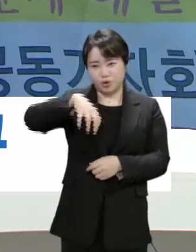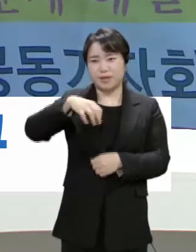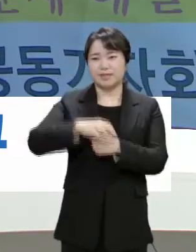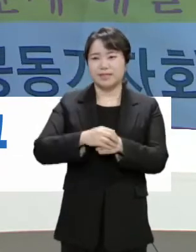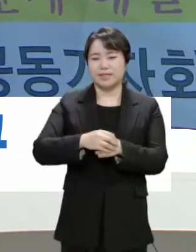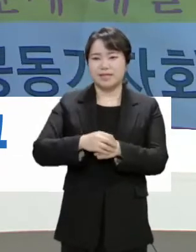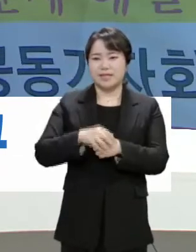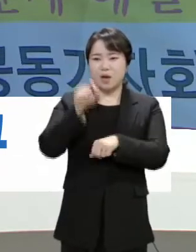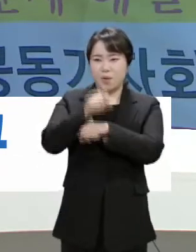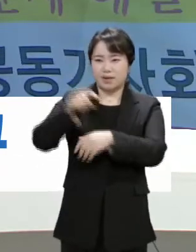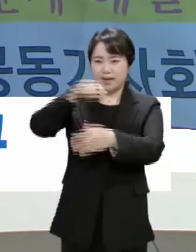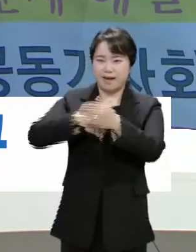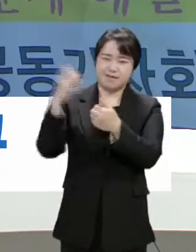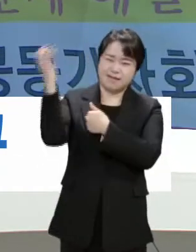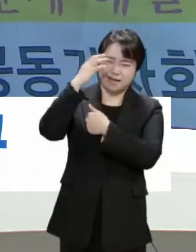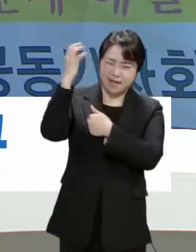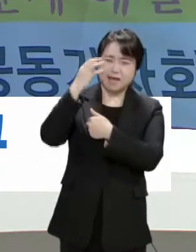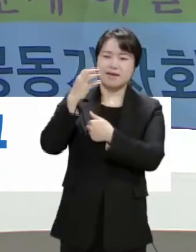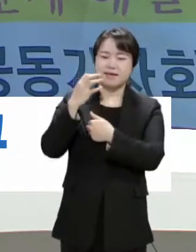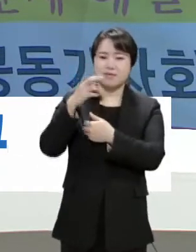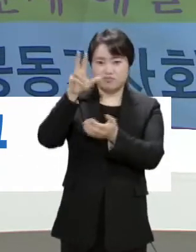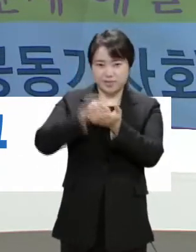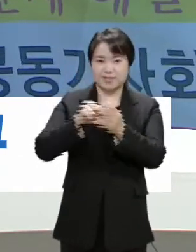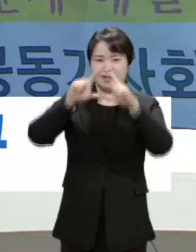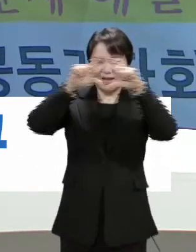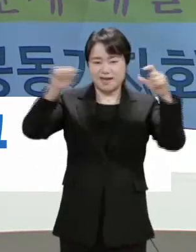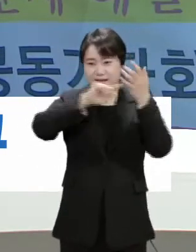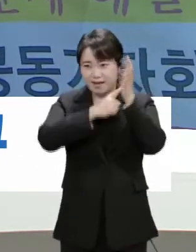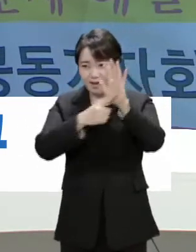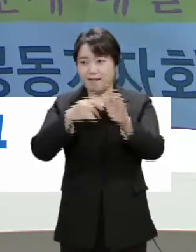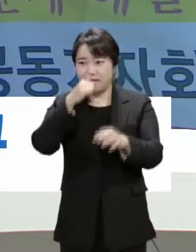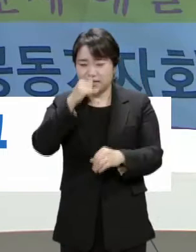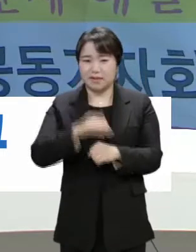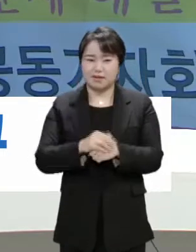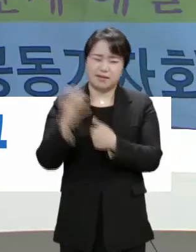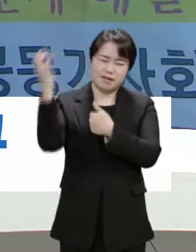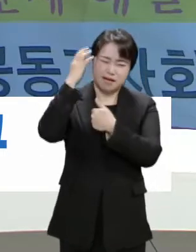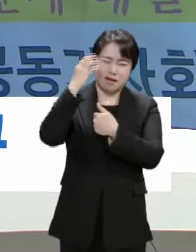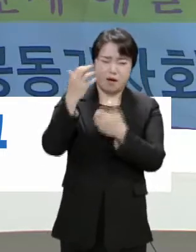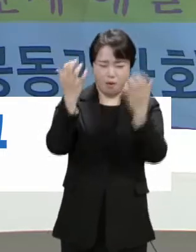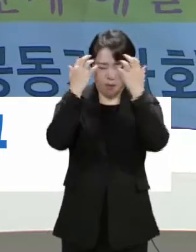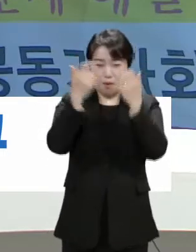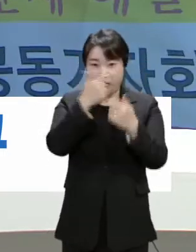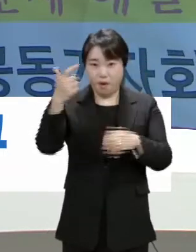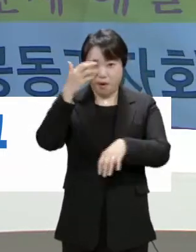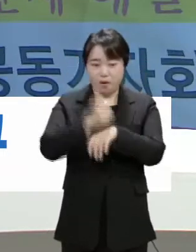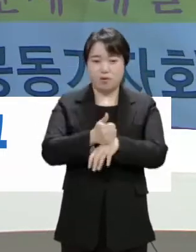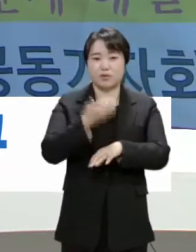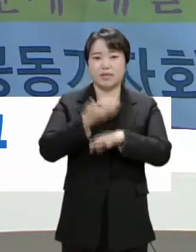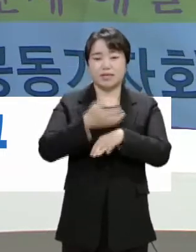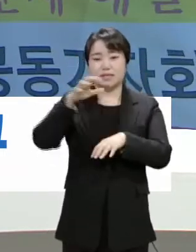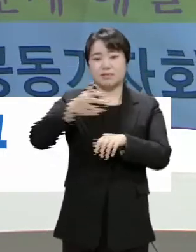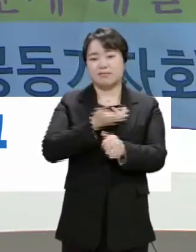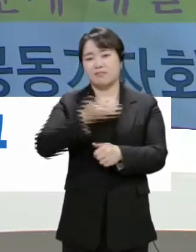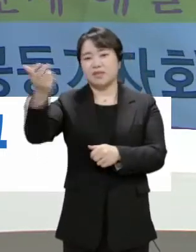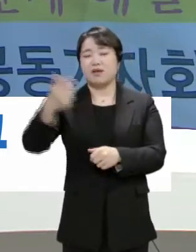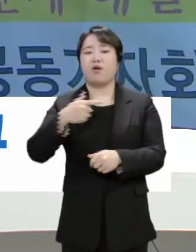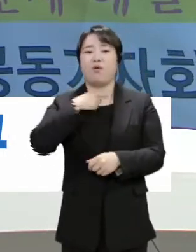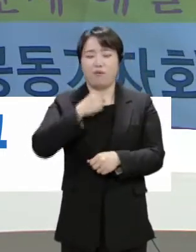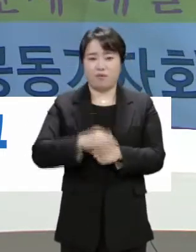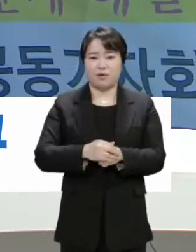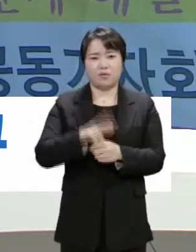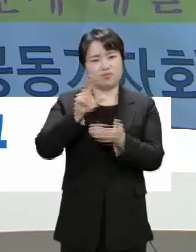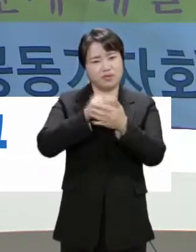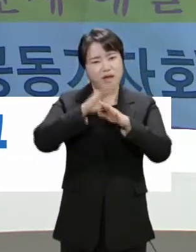현수막들이 내걸렸습니다. 피해자들은 심각한 정신적 피해를 호소하며 가해자들의 타지역 전출을 요구하고 있는데 문제